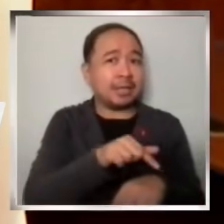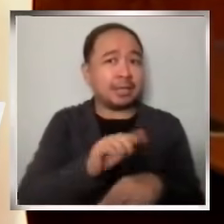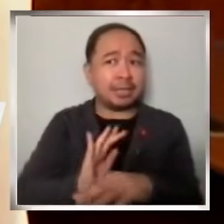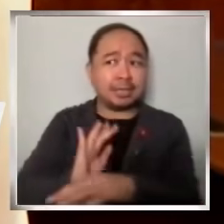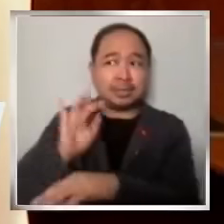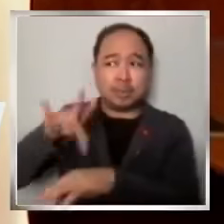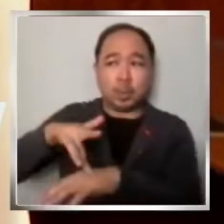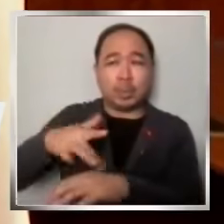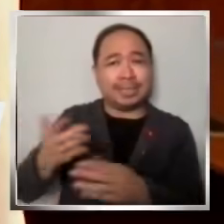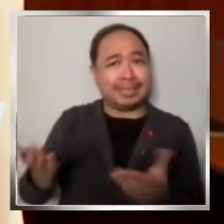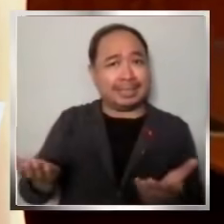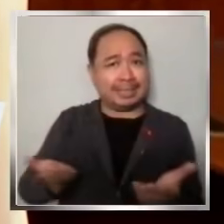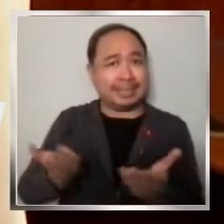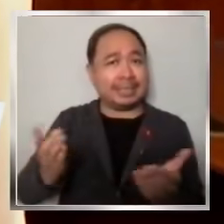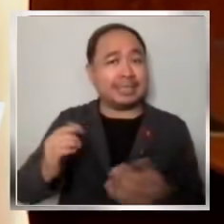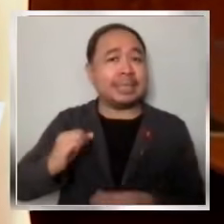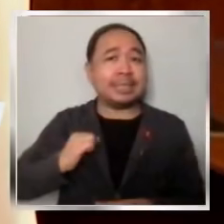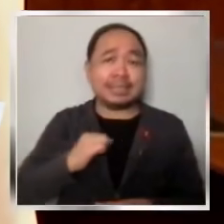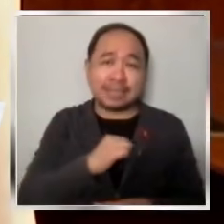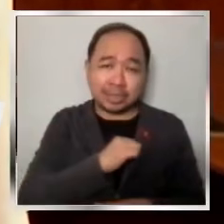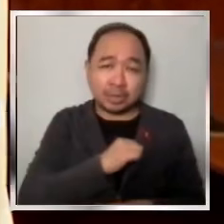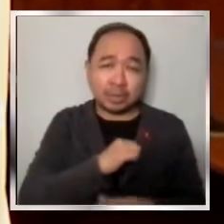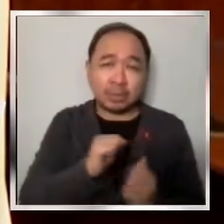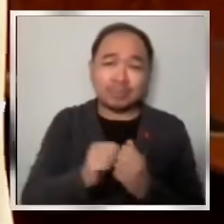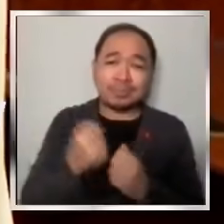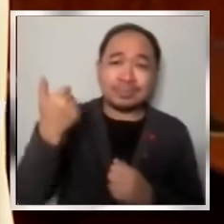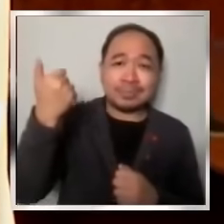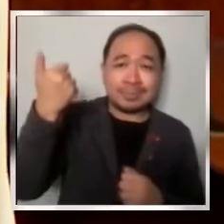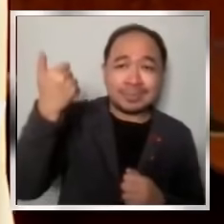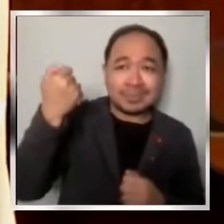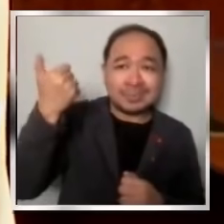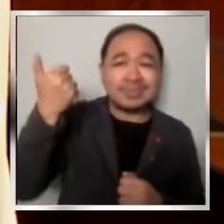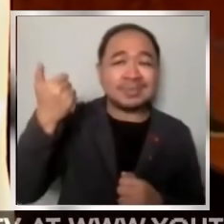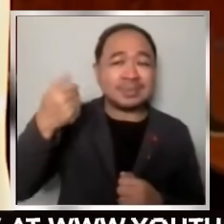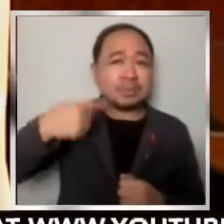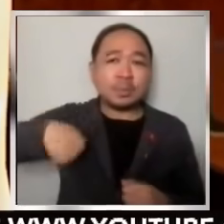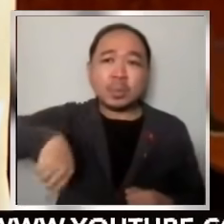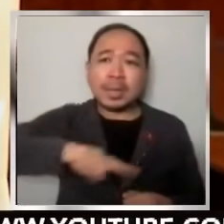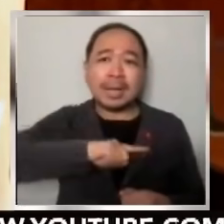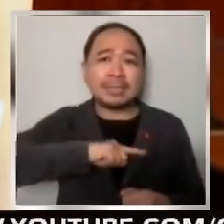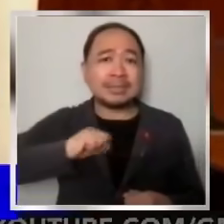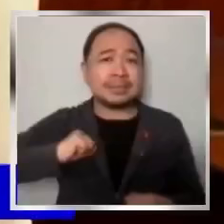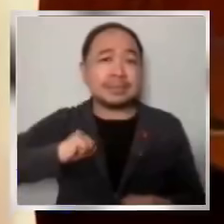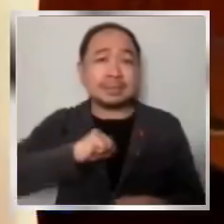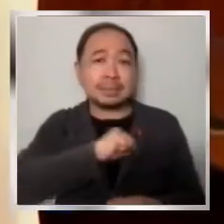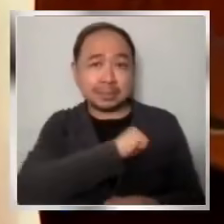at nagpa-picture pa sa atin na mga senador.